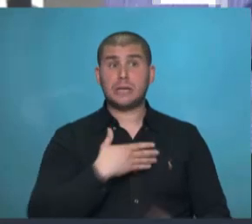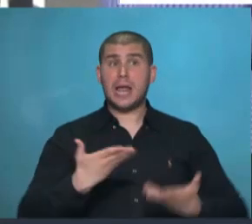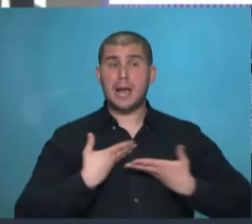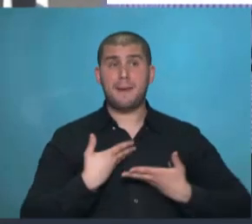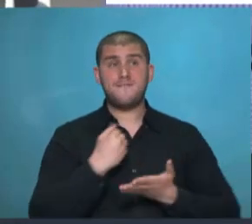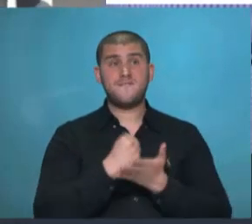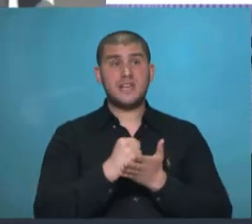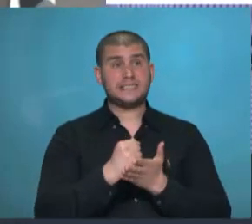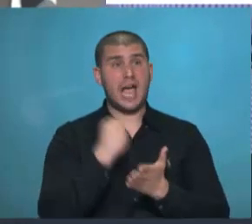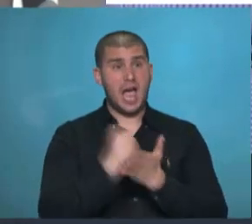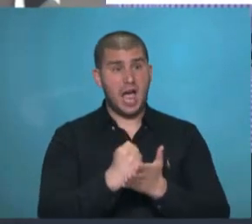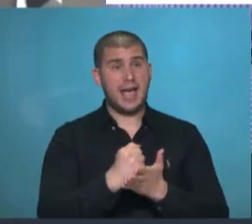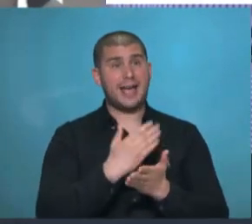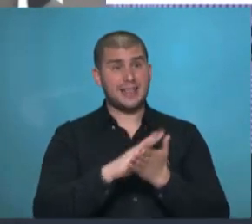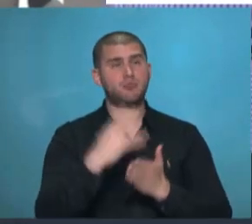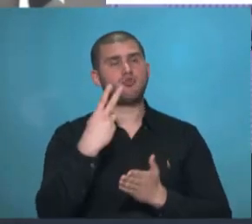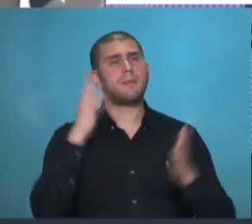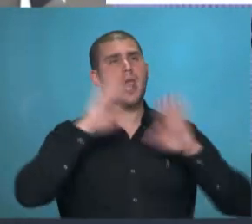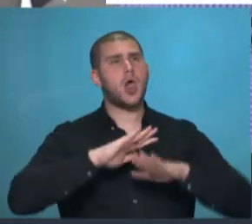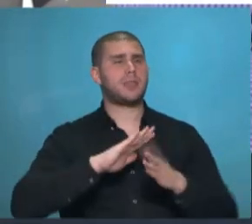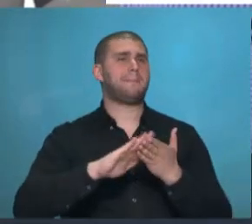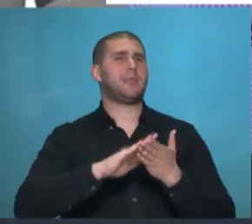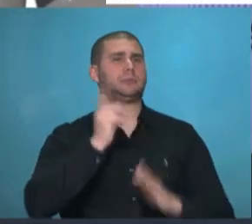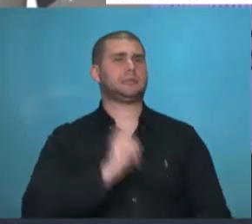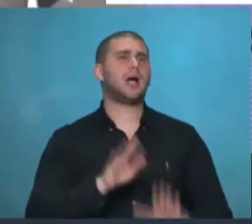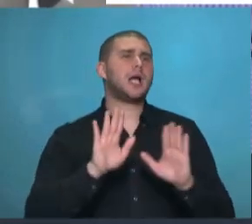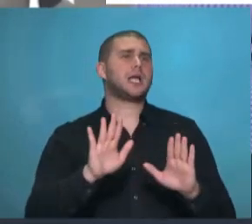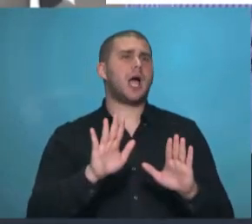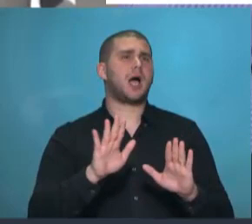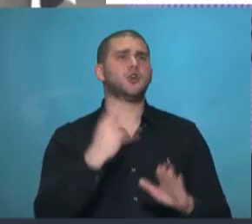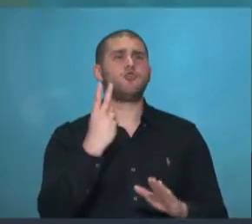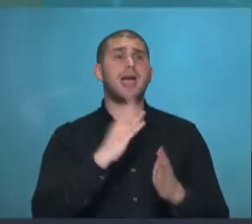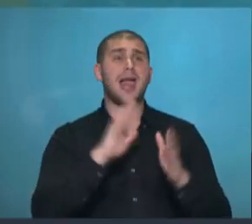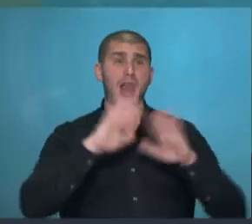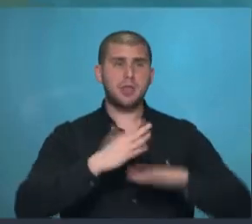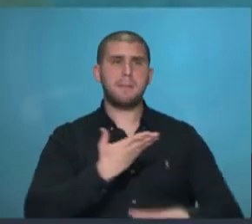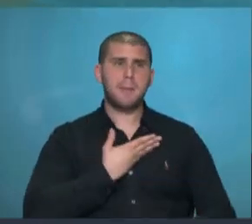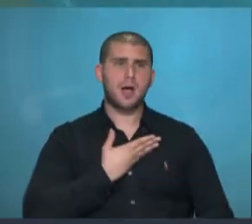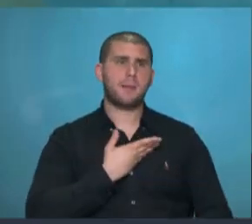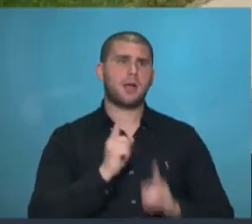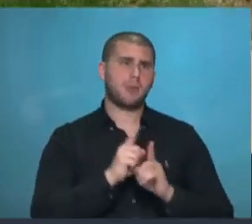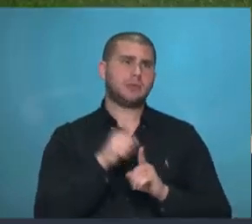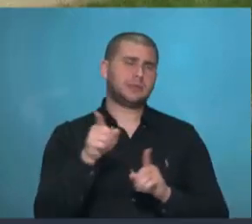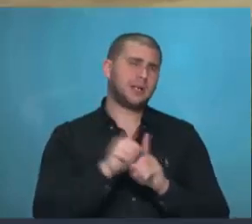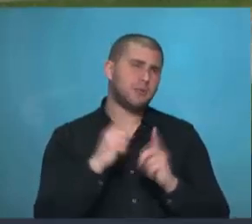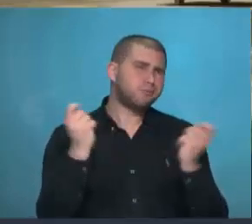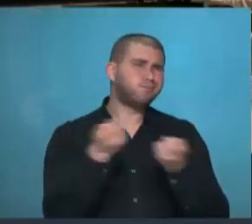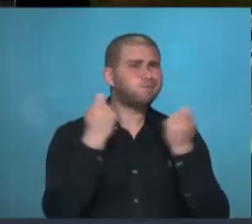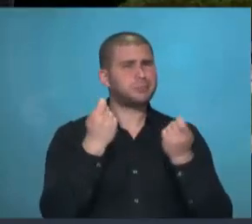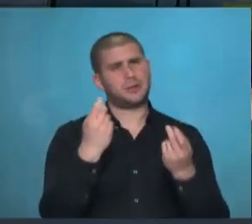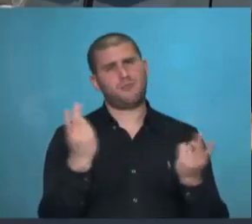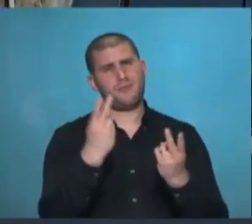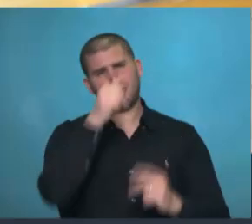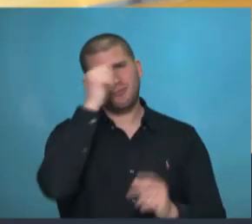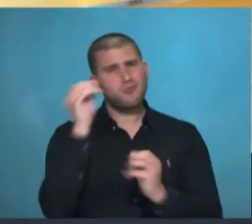חינם, 2 לילות מינימום. אוקיי? ככה זו, ו2 לילות מינימום, אז הוא מקבל, זה אומנם, זה גימיק כמובן, כדי להביא